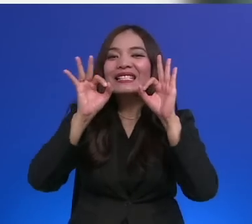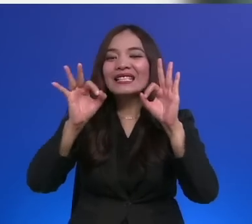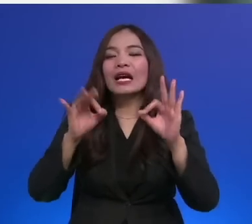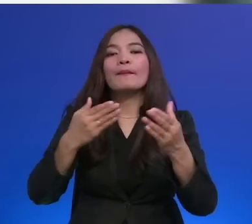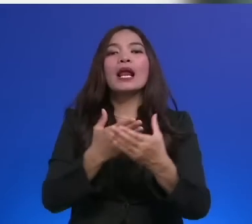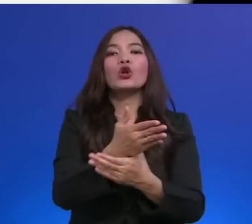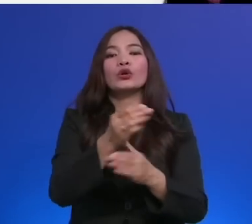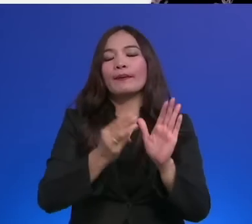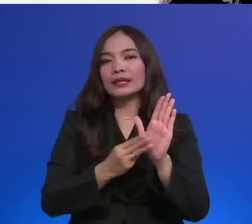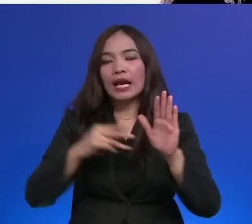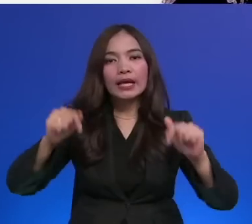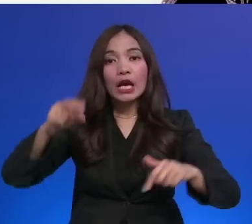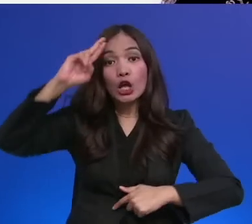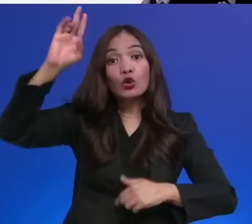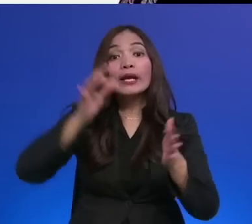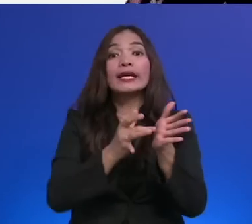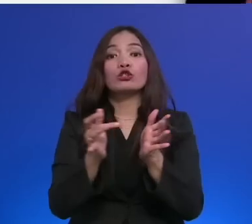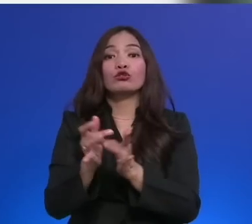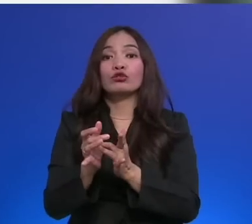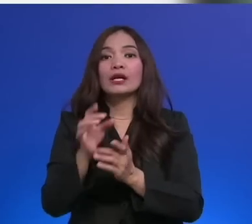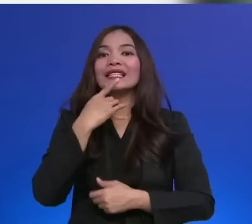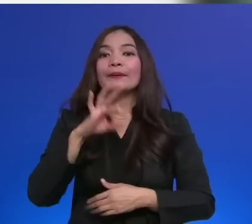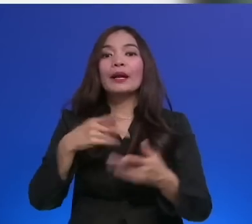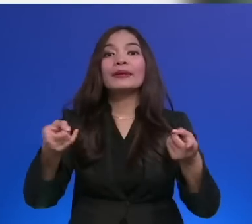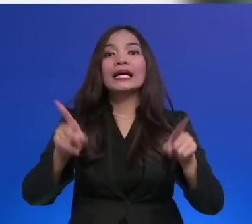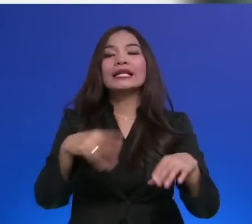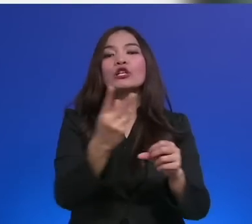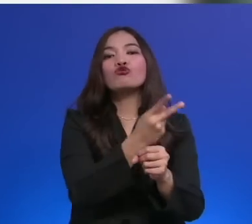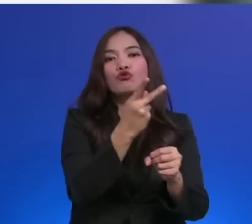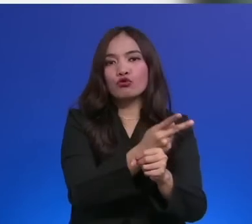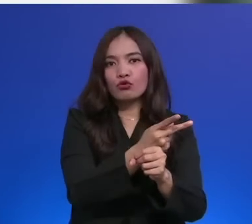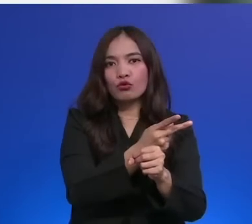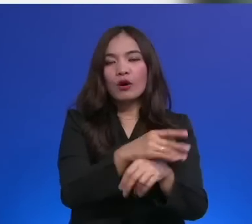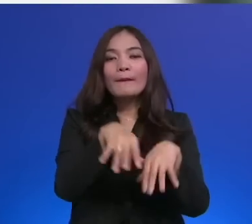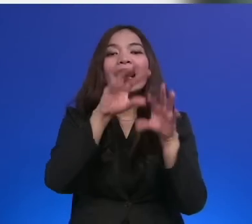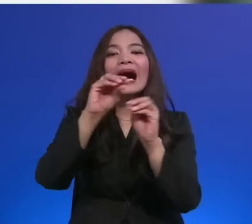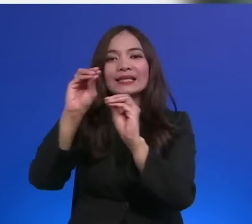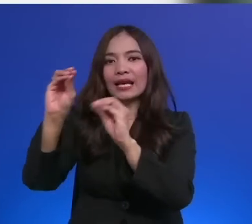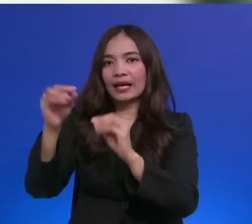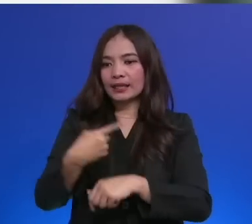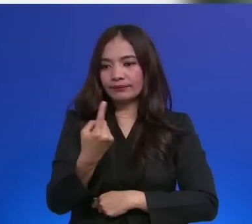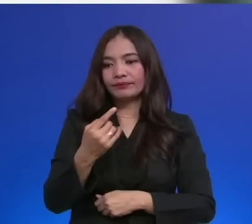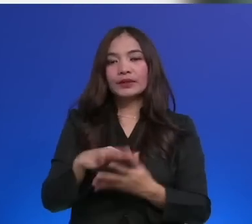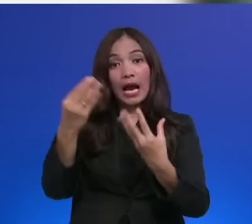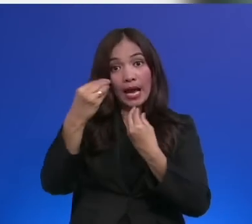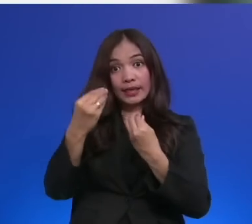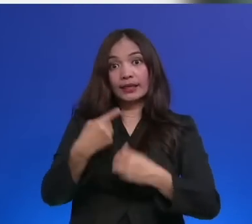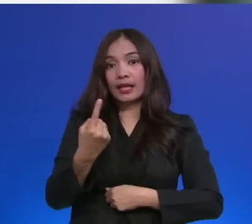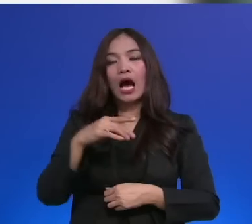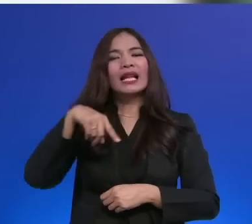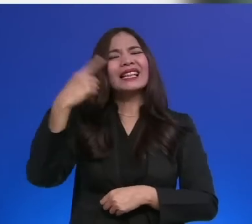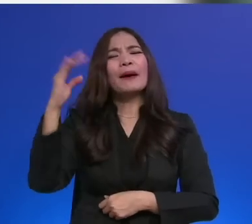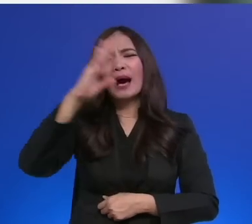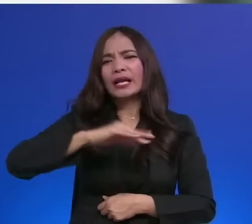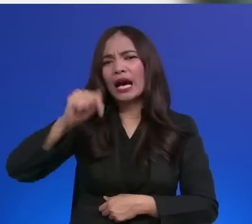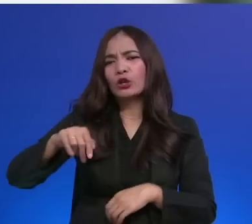masalah itu. Tuhan Yesus sebagai guru mengajar kita. Jadi setiap hari kita harus duduk diam di